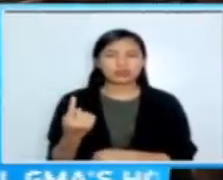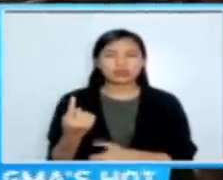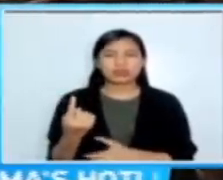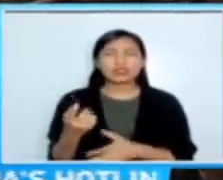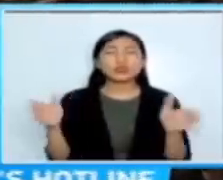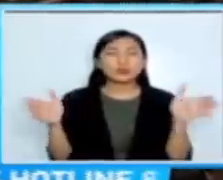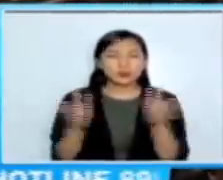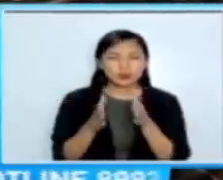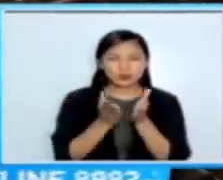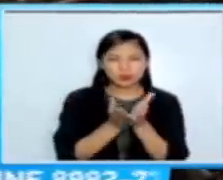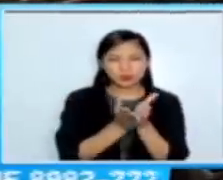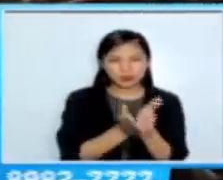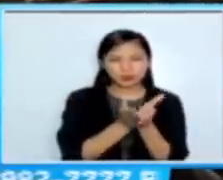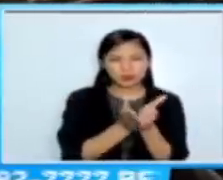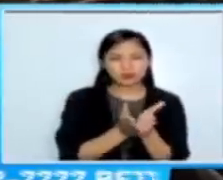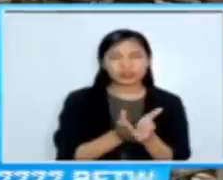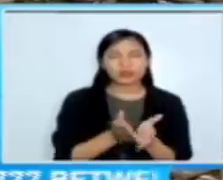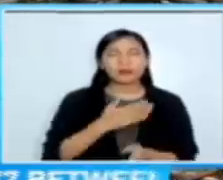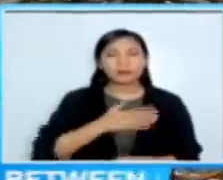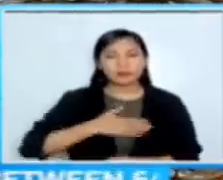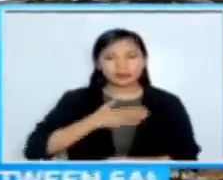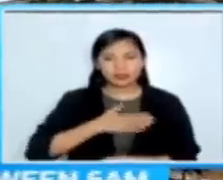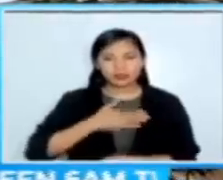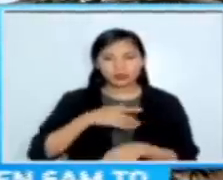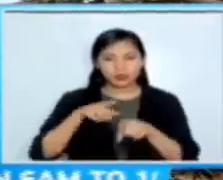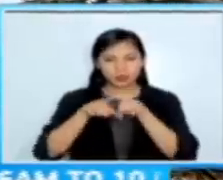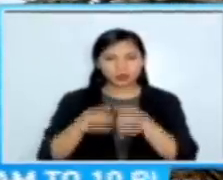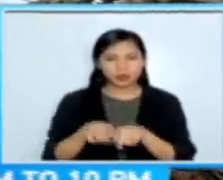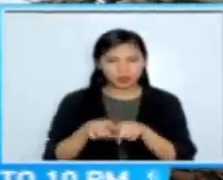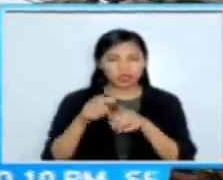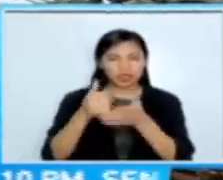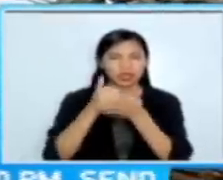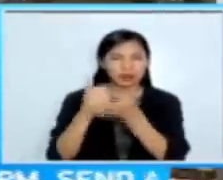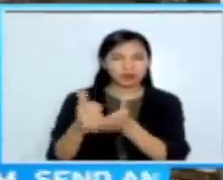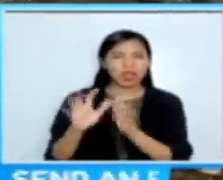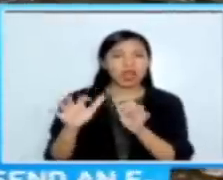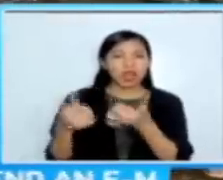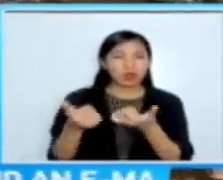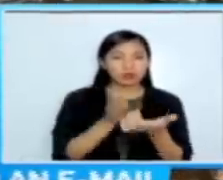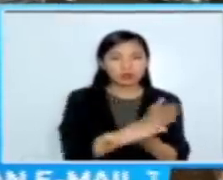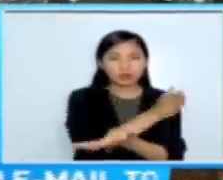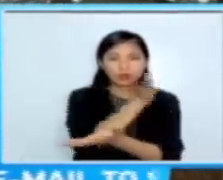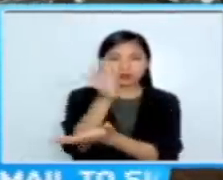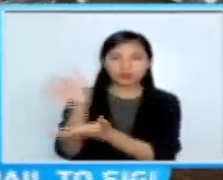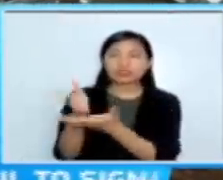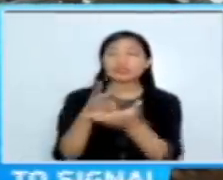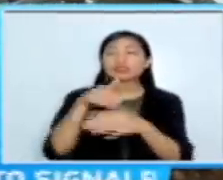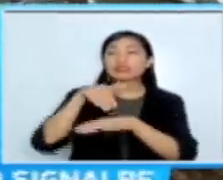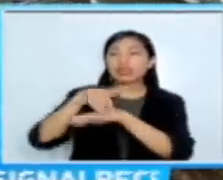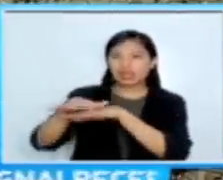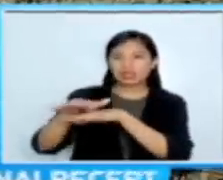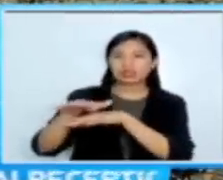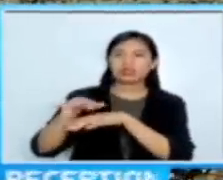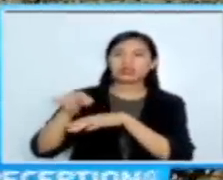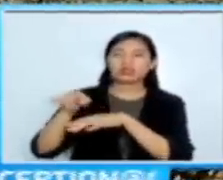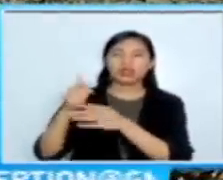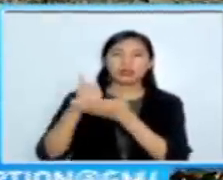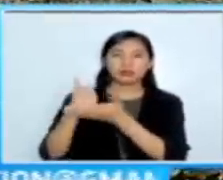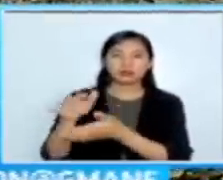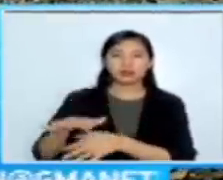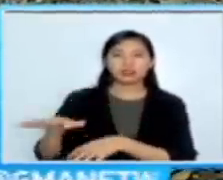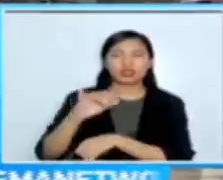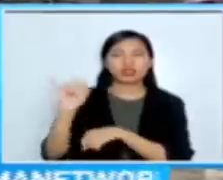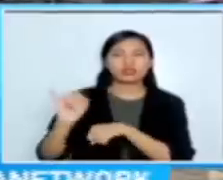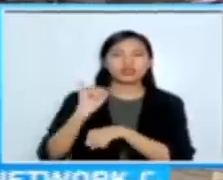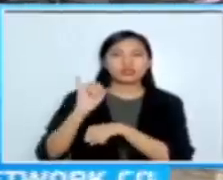Kaya sana po problemahin na rin lang paano ihatid sa isla yung kung anumang tulong na gustong ibigay. And anyway, si